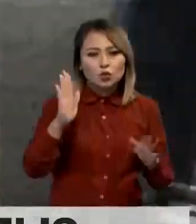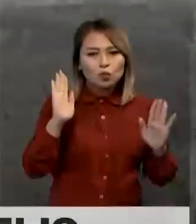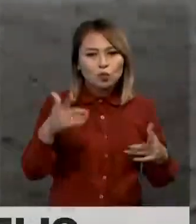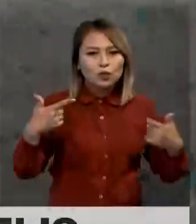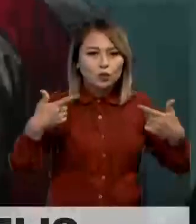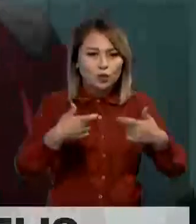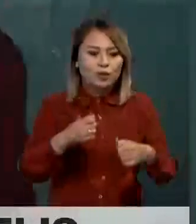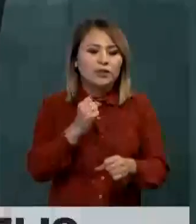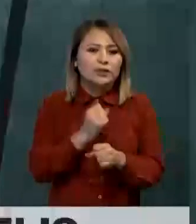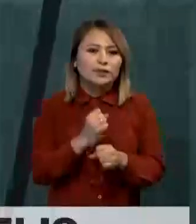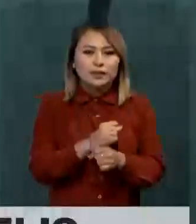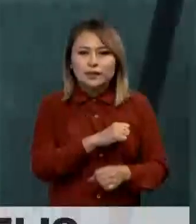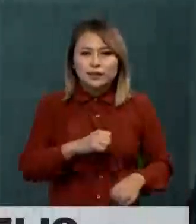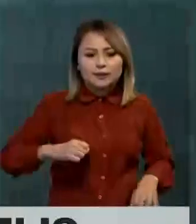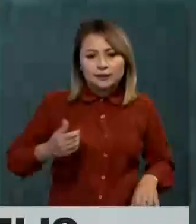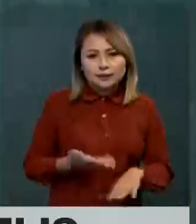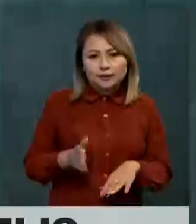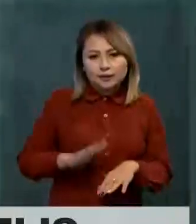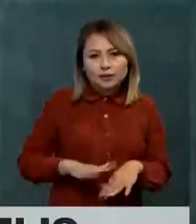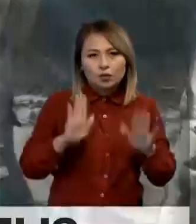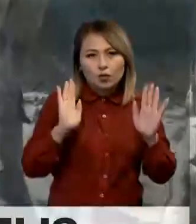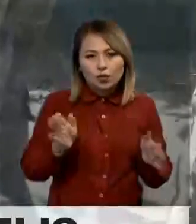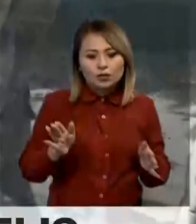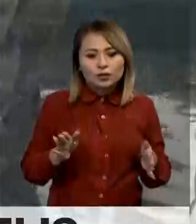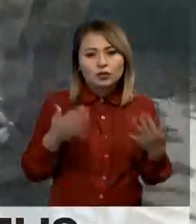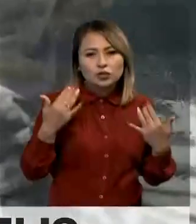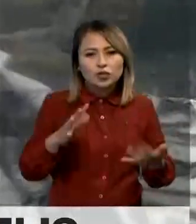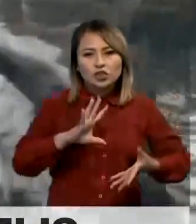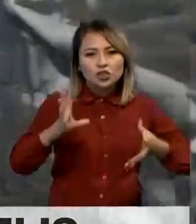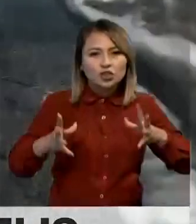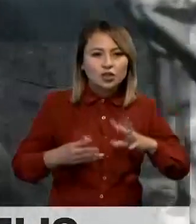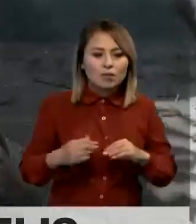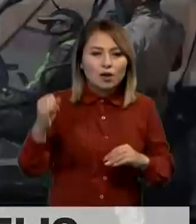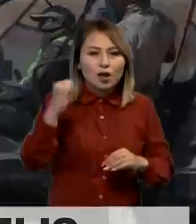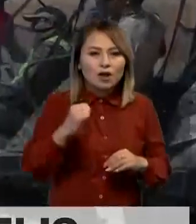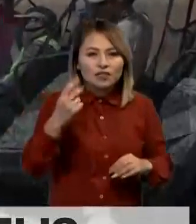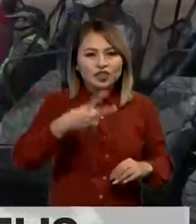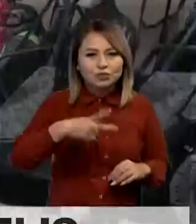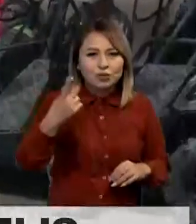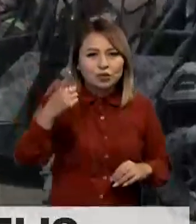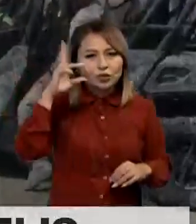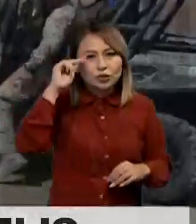түйіндейді. Мергендер үшін ең қиыны да сол болмақ дейді төрешілер. Ал нәтижесі тамыз айының 21 күні